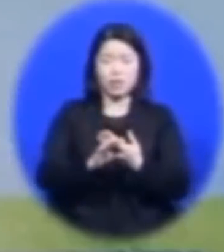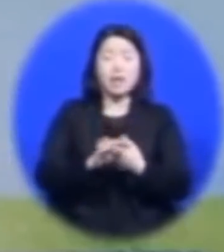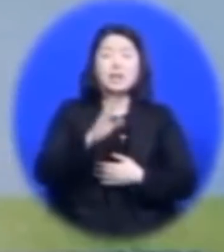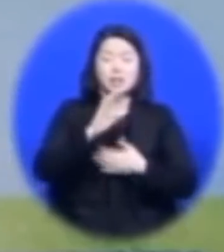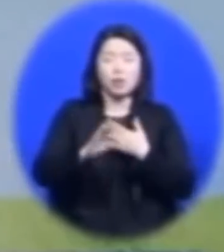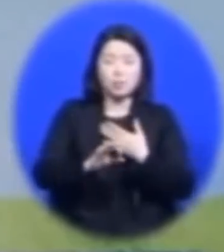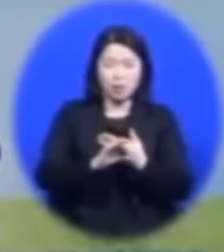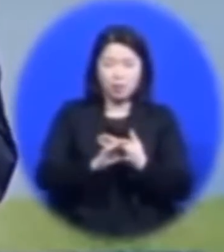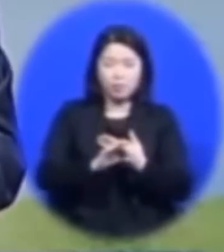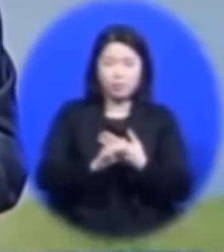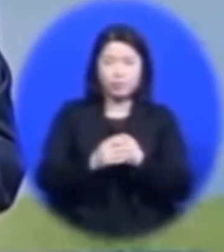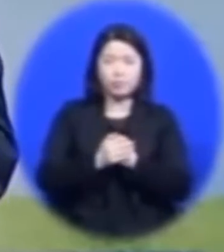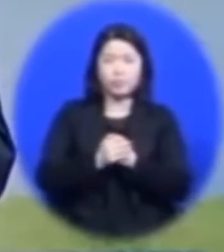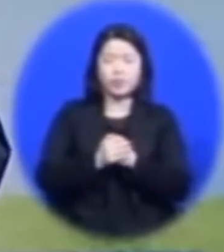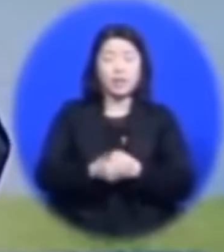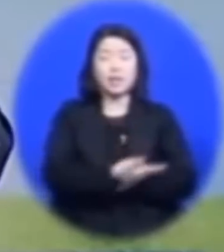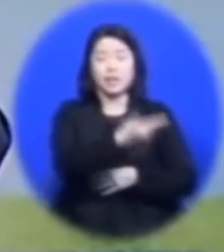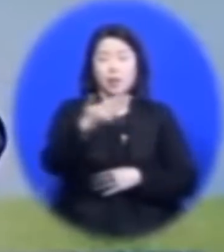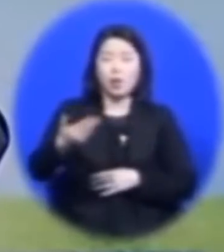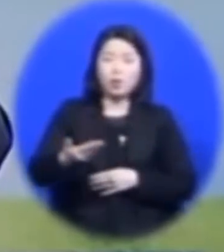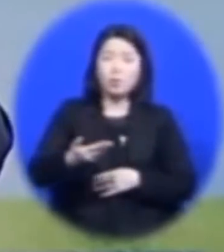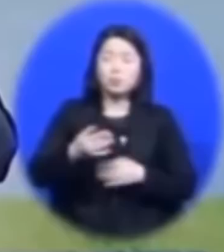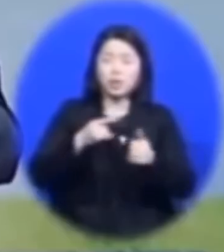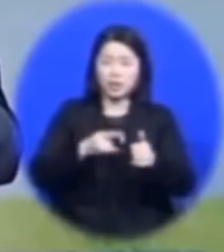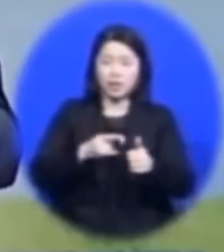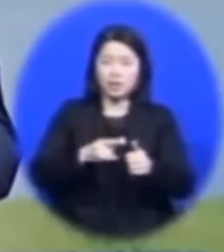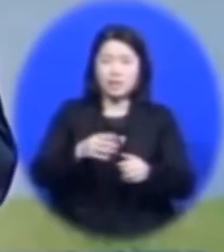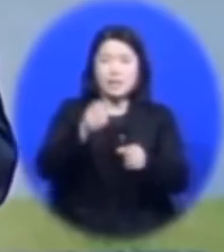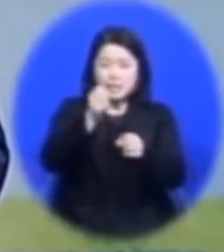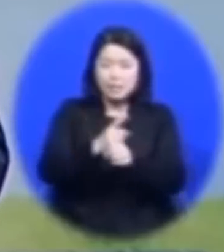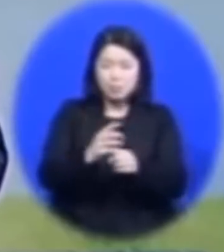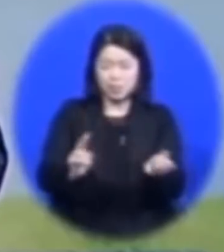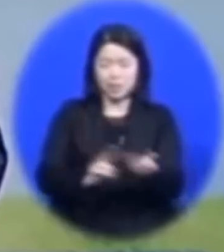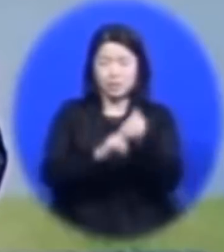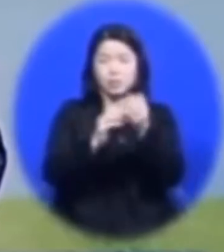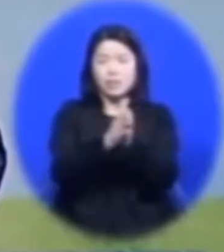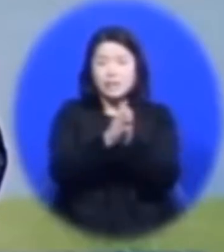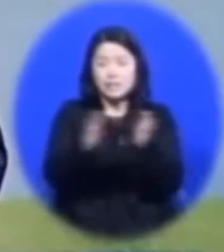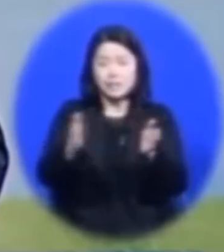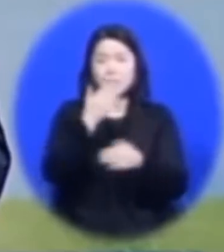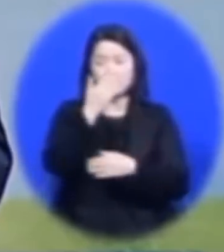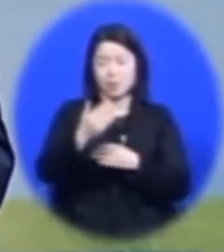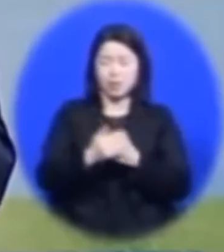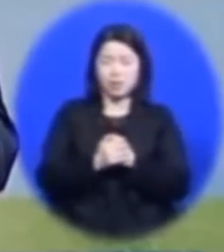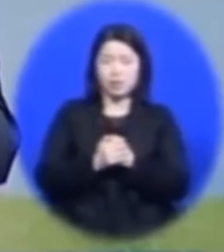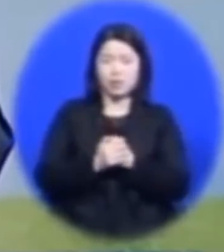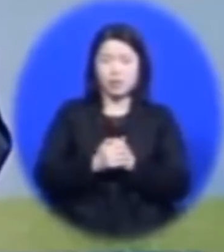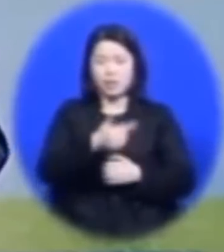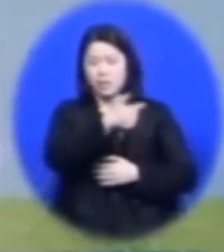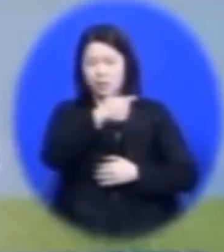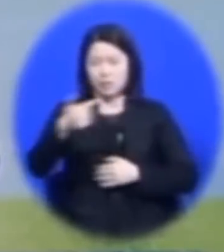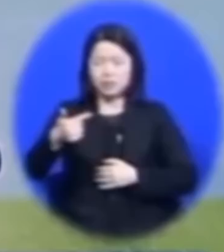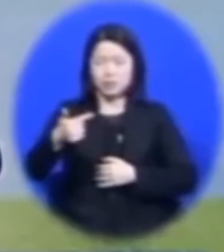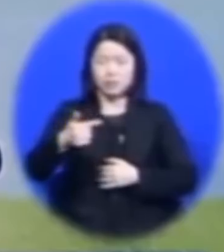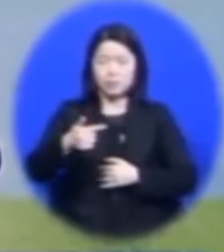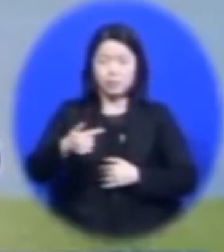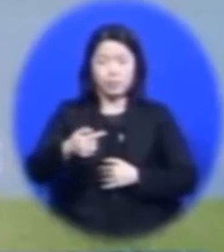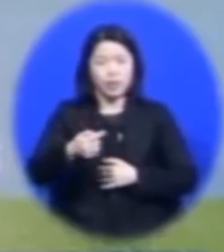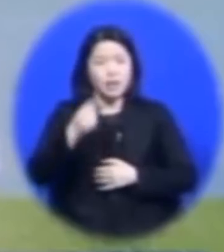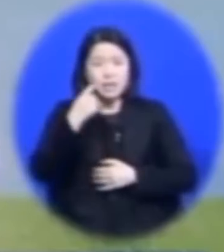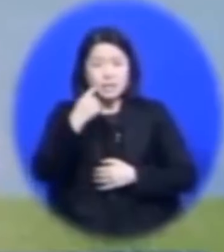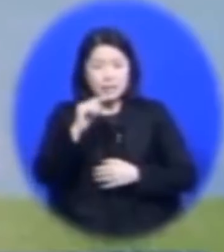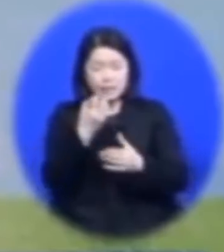그러면 여러분에게는 이미 기적이 시작이 되고 있는 겁니다 큰 황금 덩어리